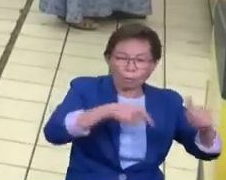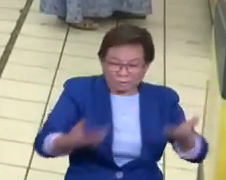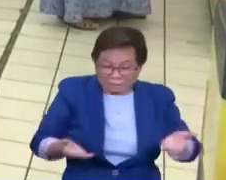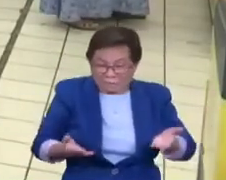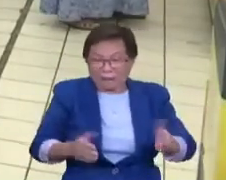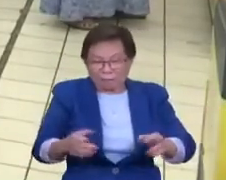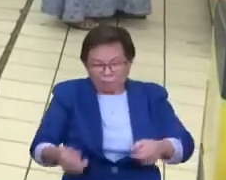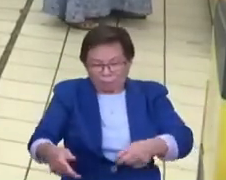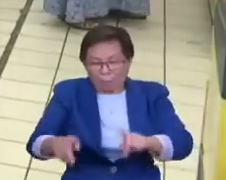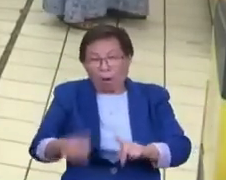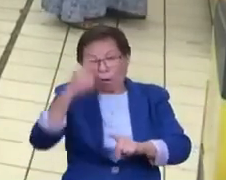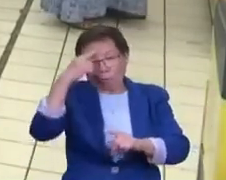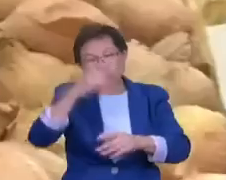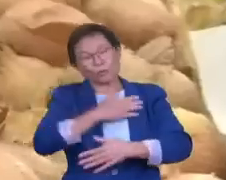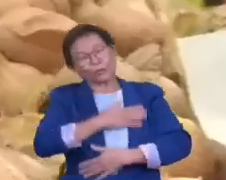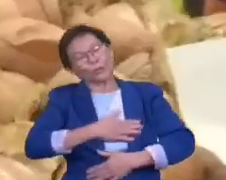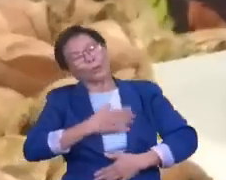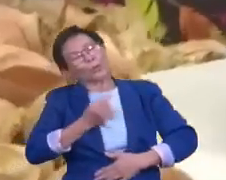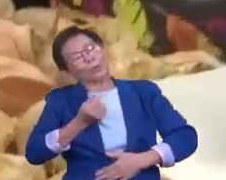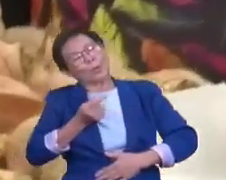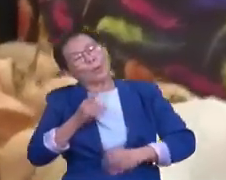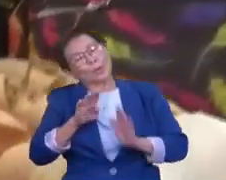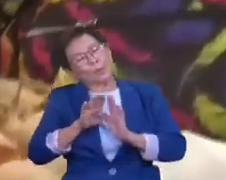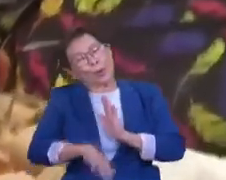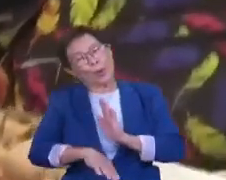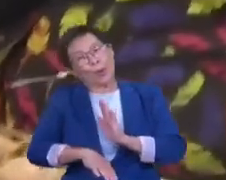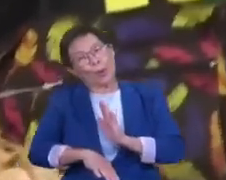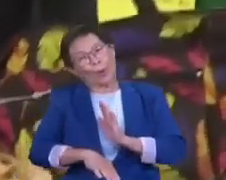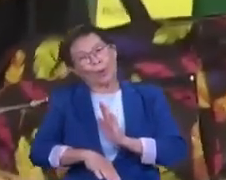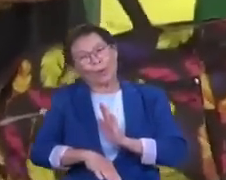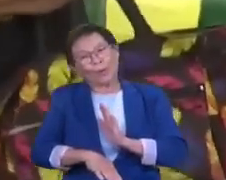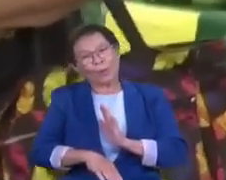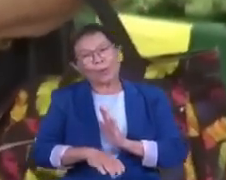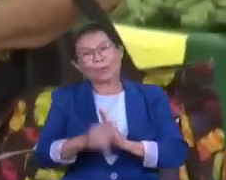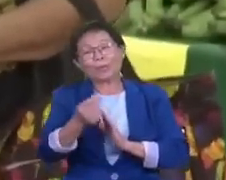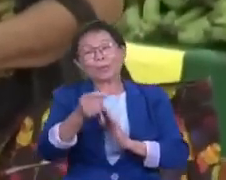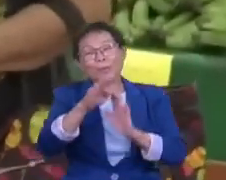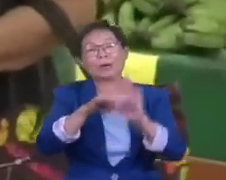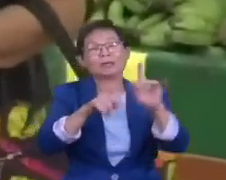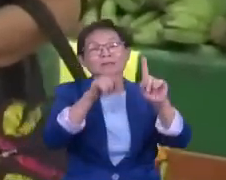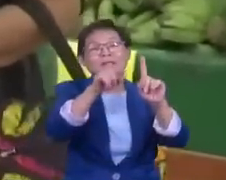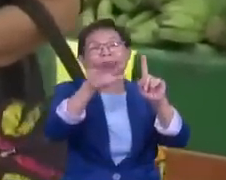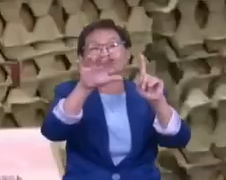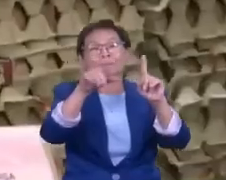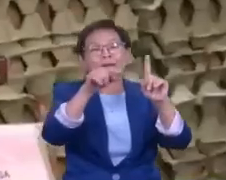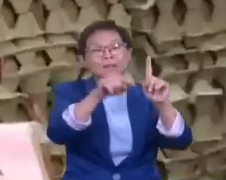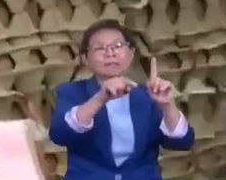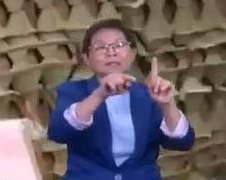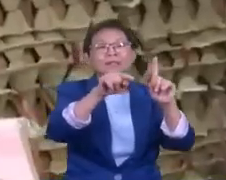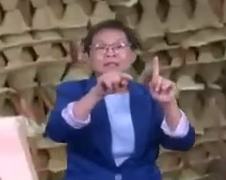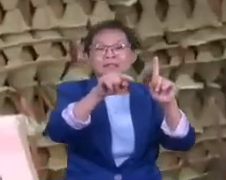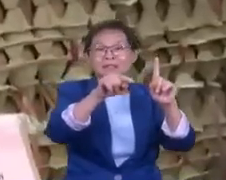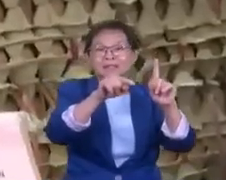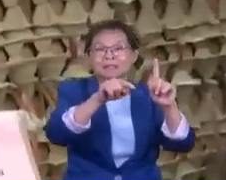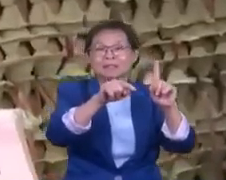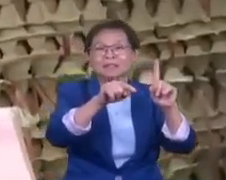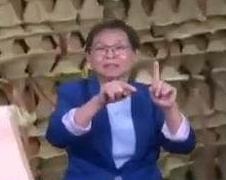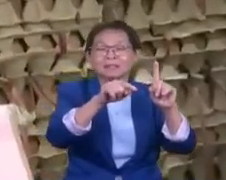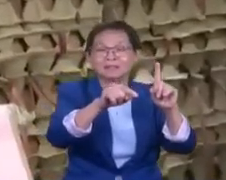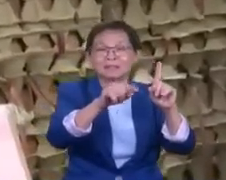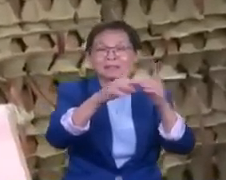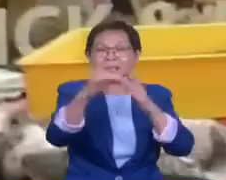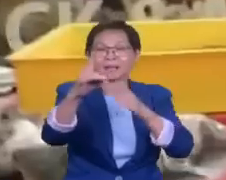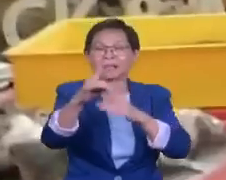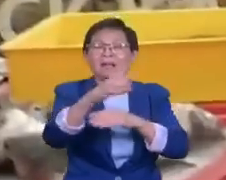sini mengambil peluang untuk menikmati harga barangan keperluan asas pada serendah 10 hingga 20% diskaun